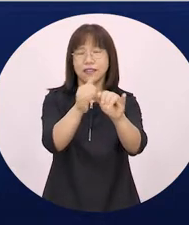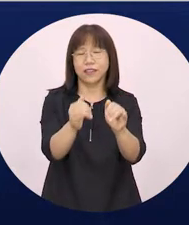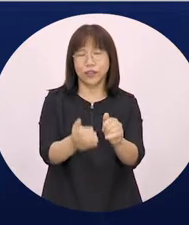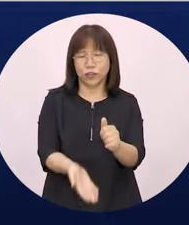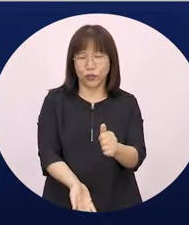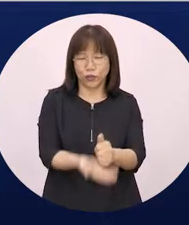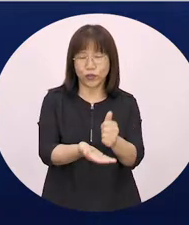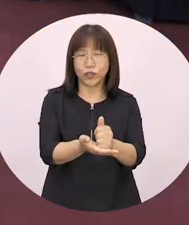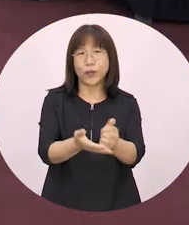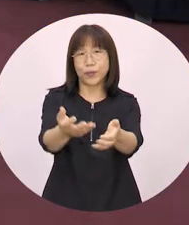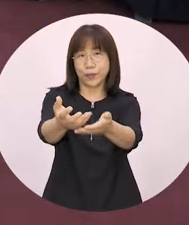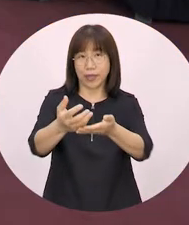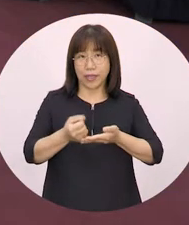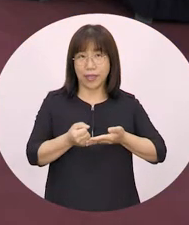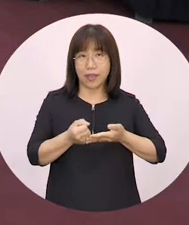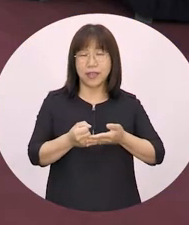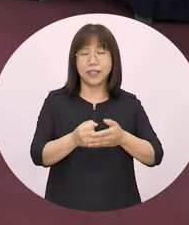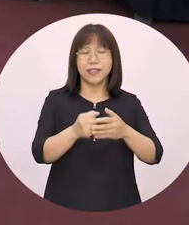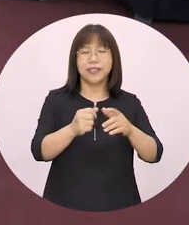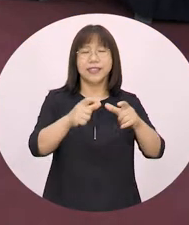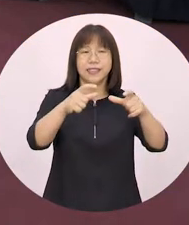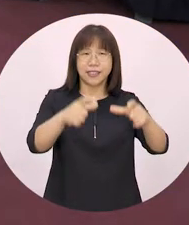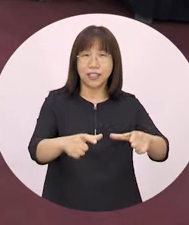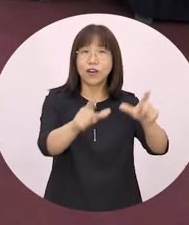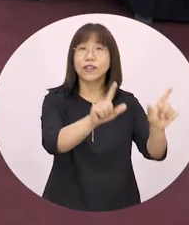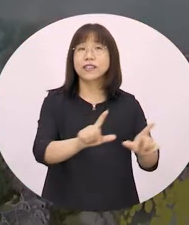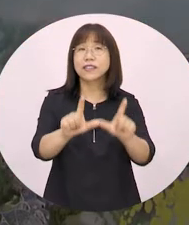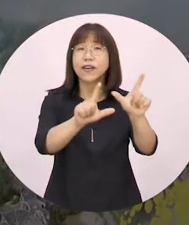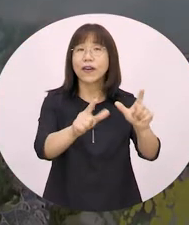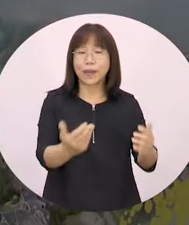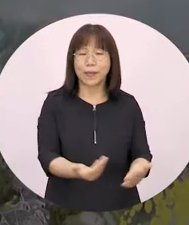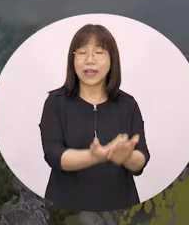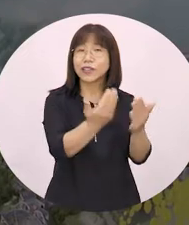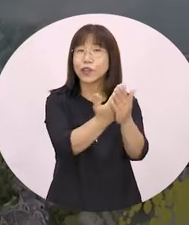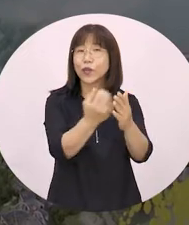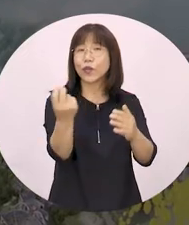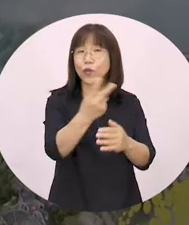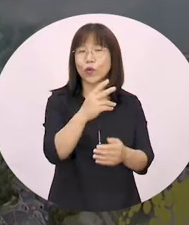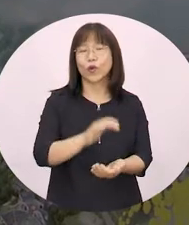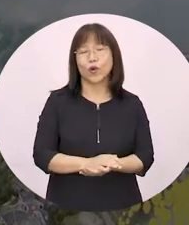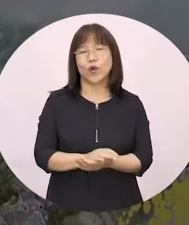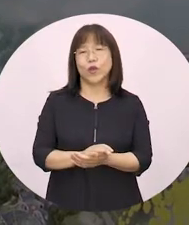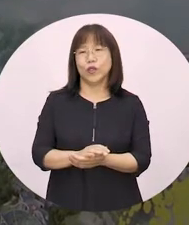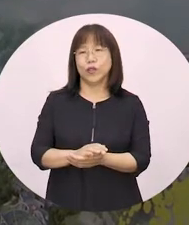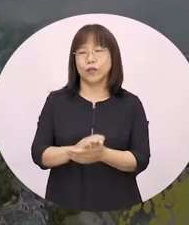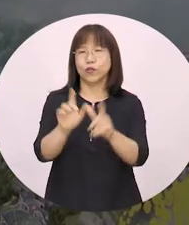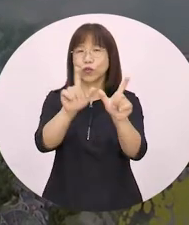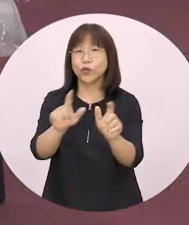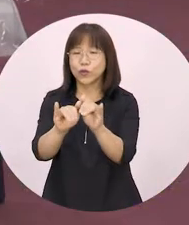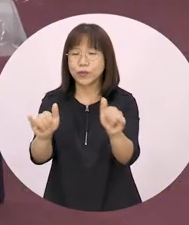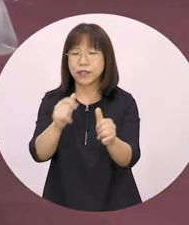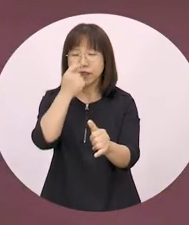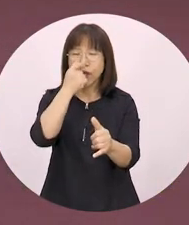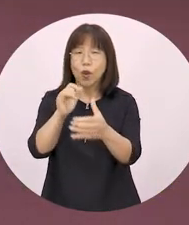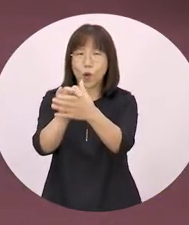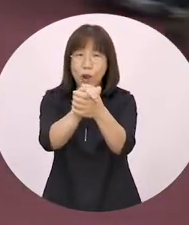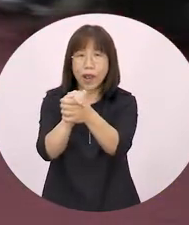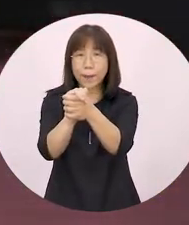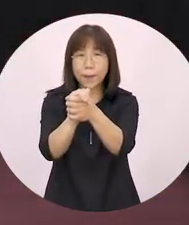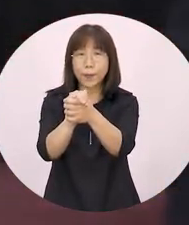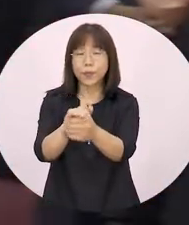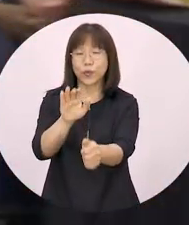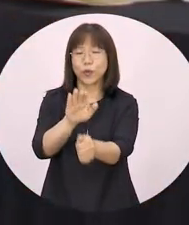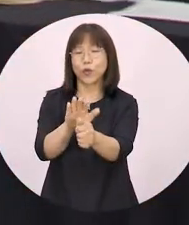추천받습니다. 시상 부문은 지역사회 발전, 구민화합봉사 등 5개 부문으로 대상